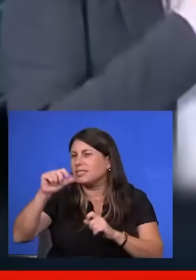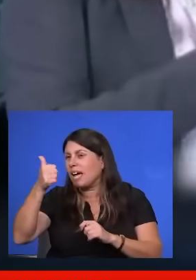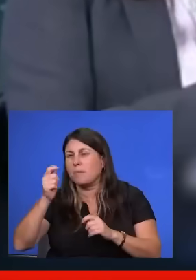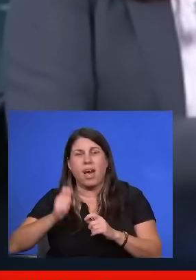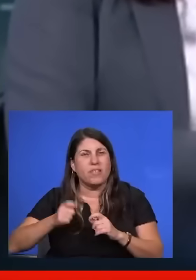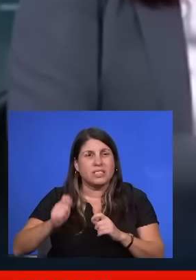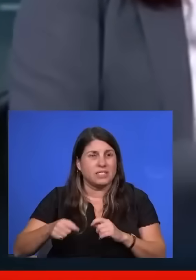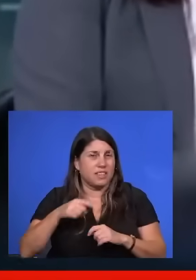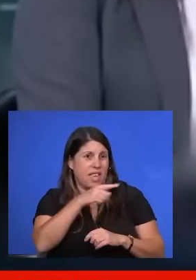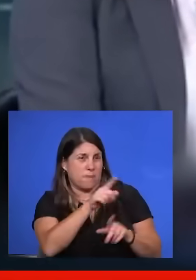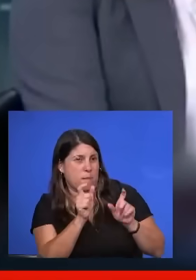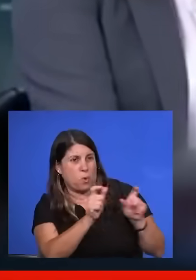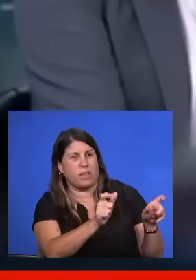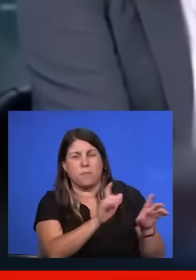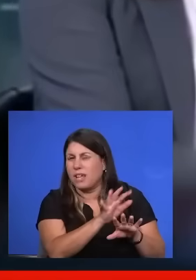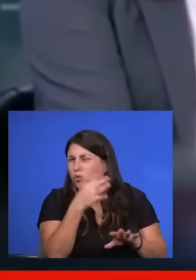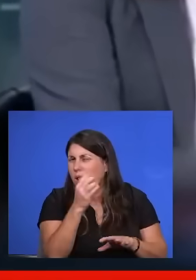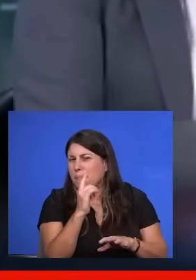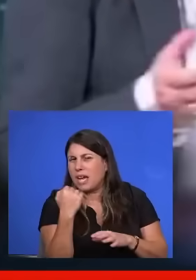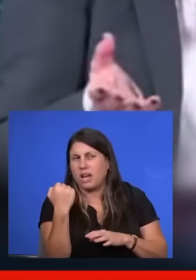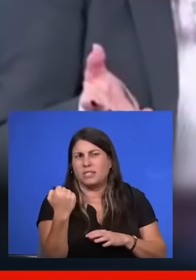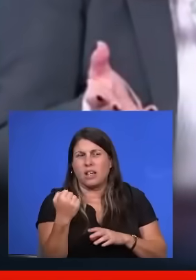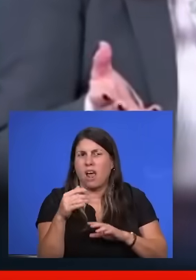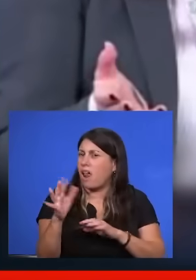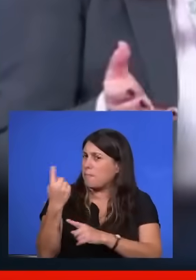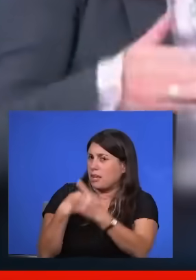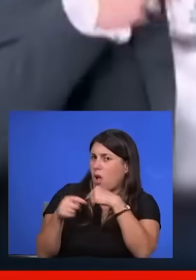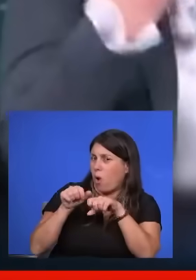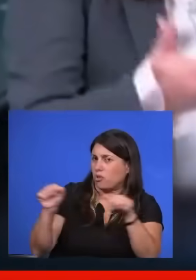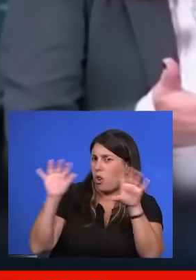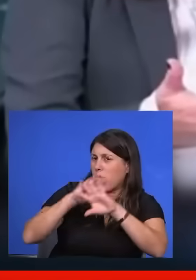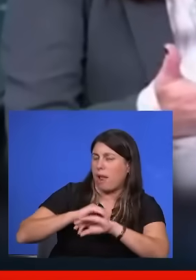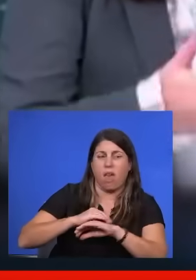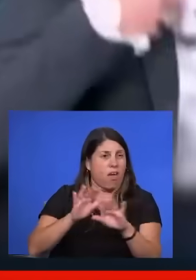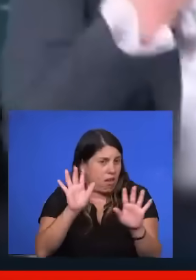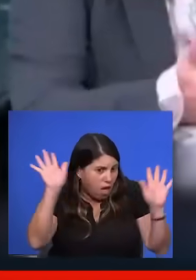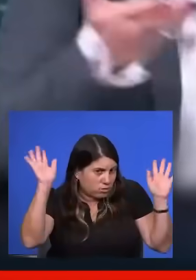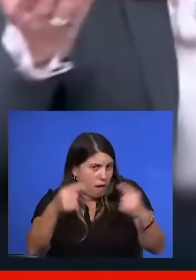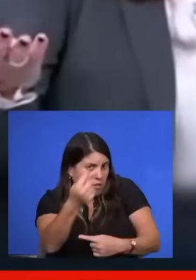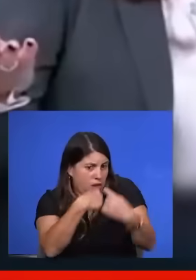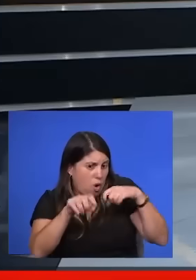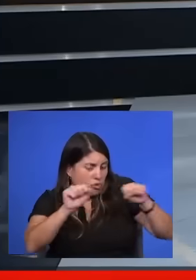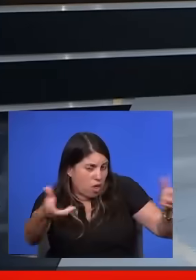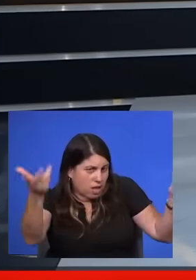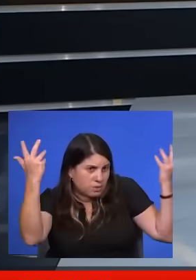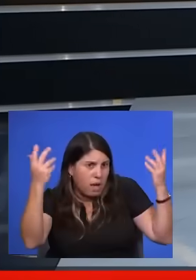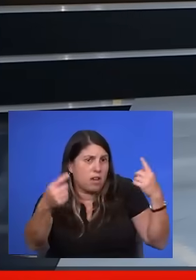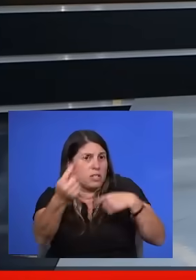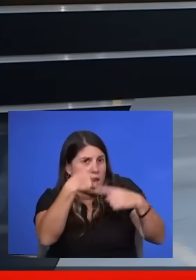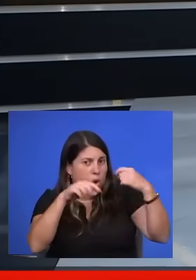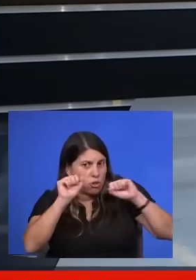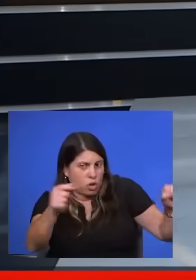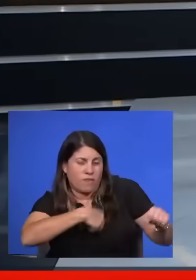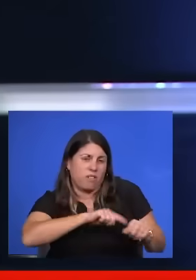כאן שאלה מחזק יותר. אז למה הם ירו על אשקלון בלילה? כמה פעמים מפעים? אז מה אם הם ירו על אשקלון? אז מה הם ירו על אשקלון? ירו על אשקלון ואנחנו ירידו עליהם? את